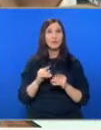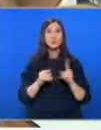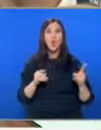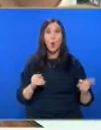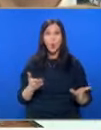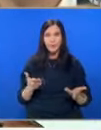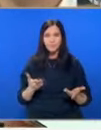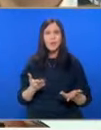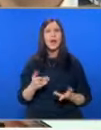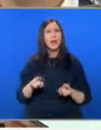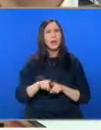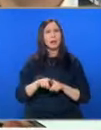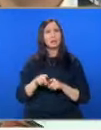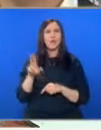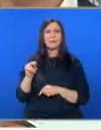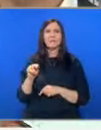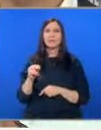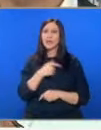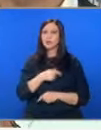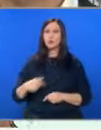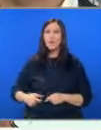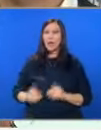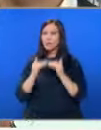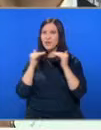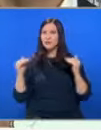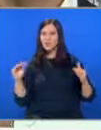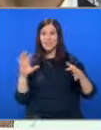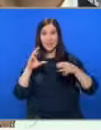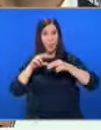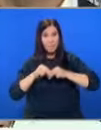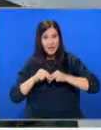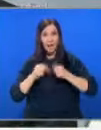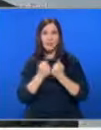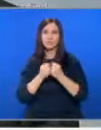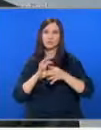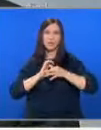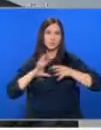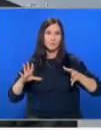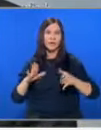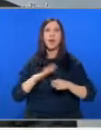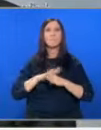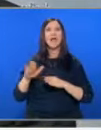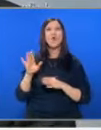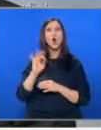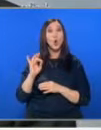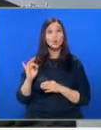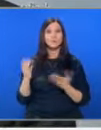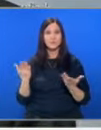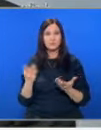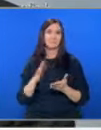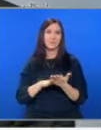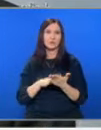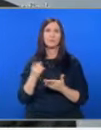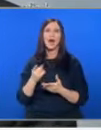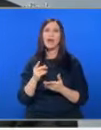се разглобиха, на местно ниво се сглобиха. Бледо-розовата сватба вече е факт. Това наистина, както се нарича, е сборен